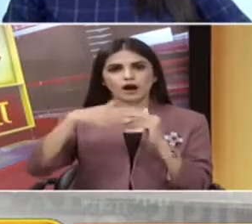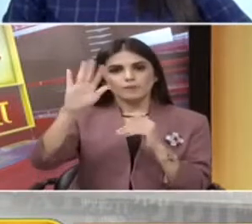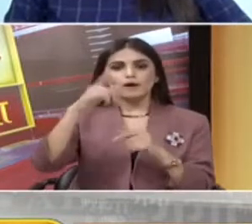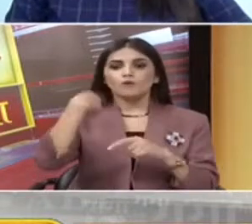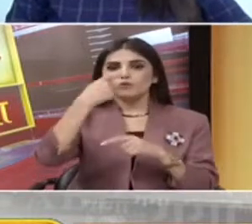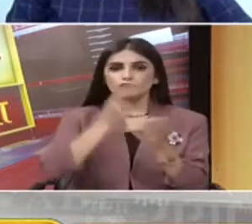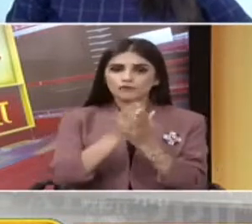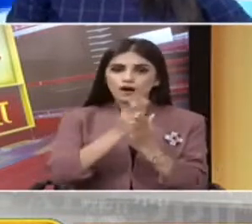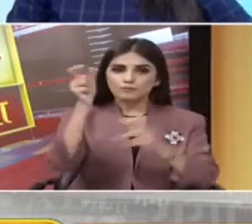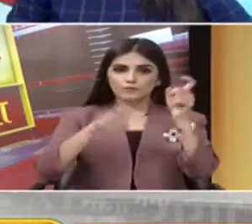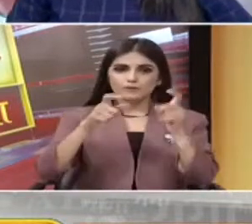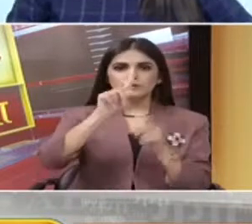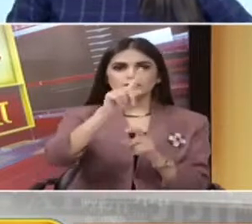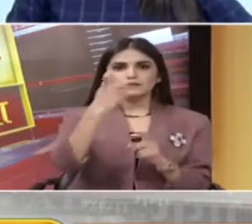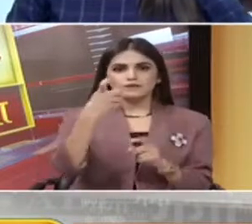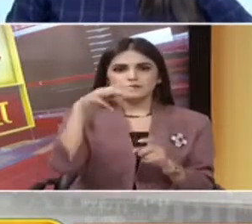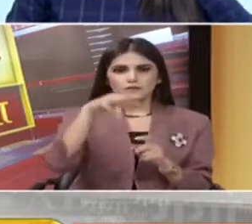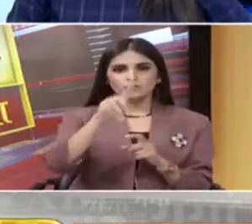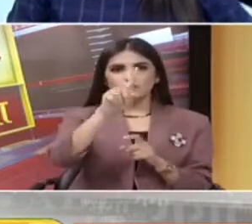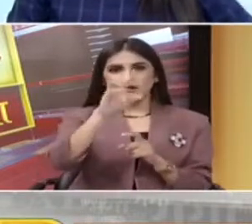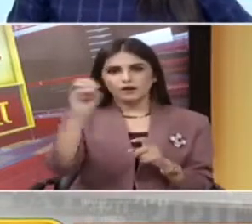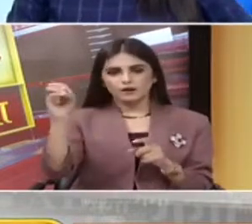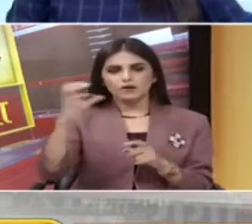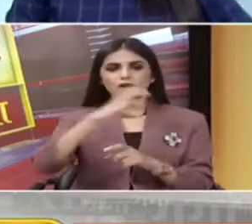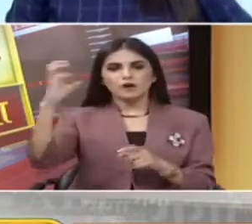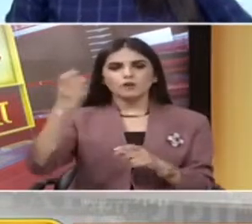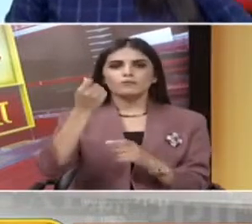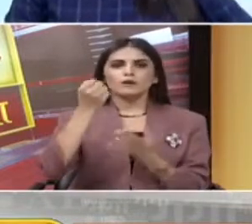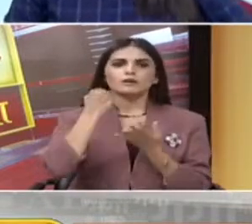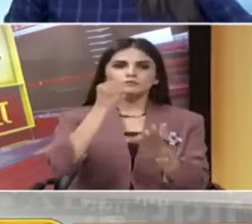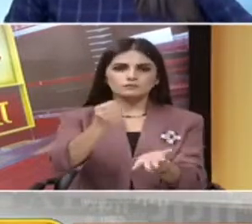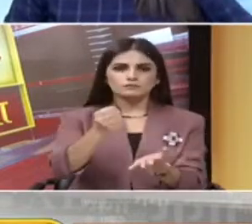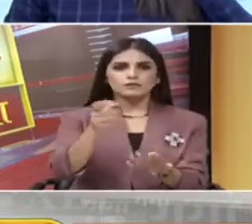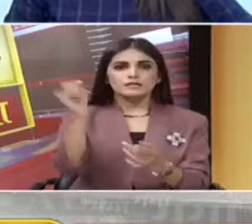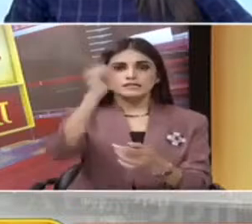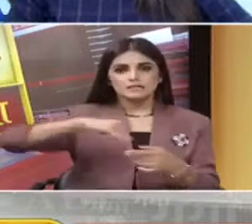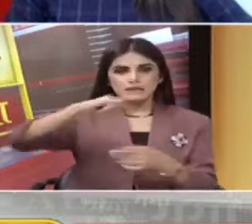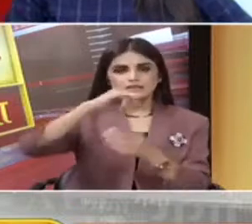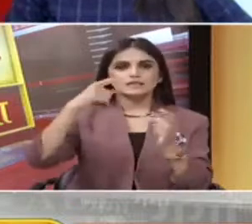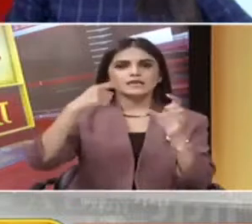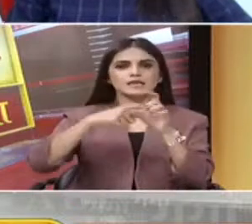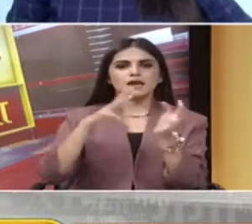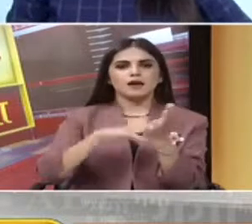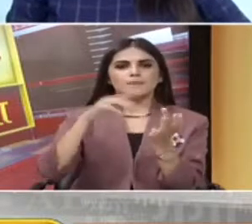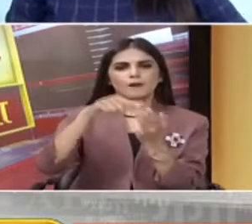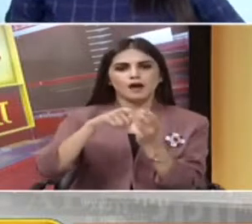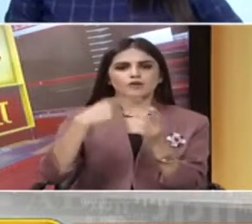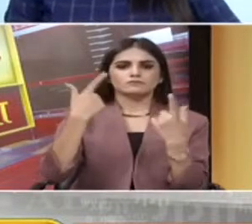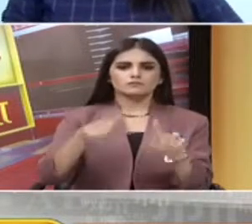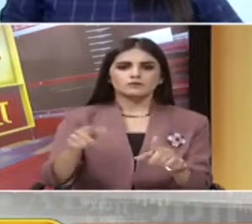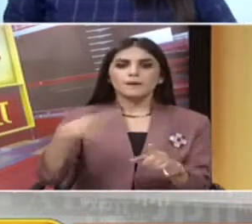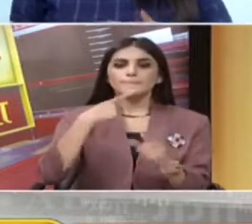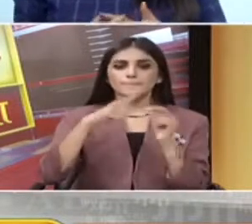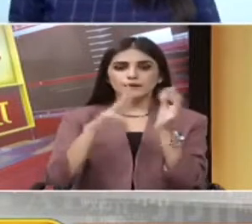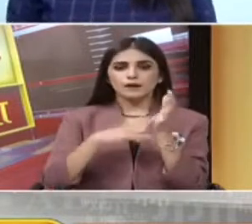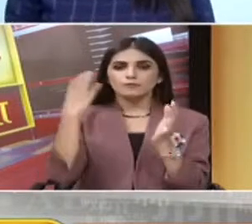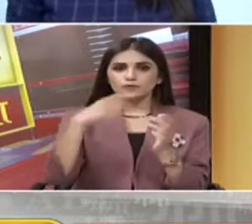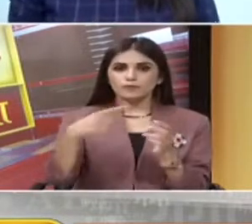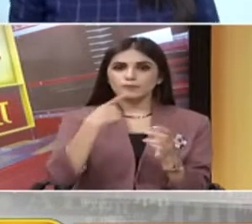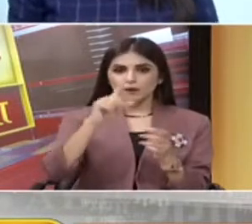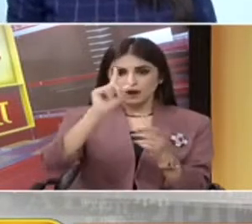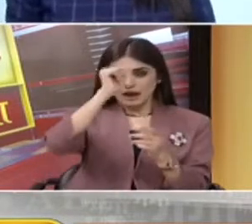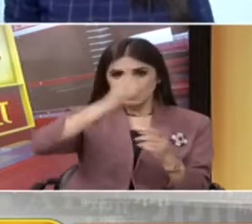किसानों को 17 हजार 100 करोड़ रुपए की क्षति किस्त जारी किए इस मौके पर पीएम ने कहा कि